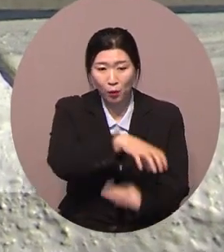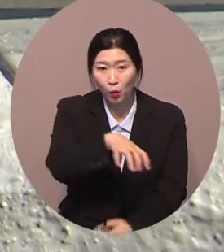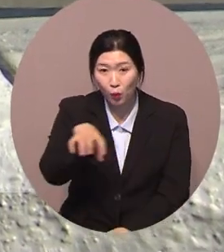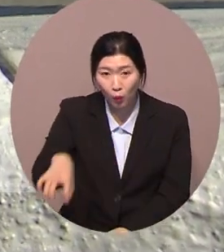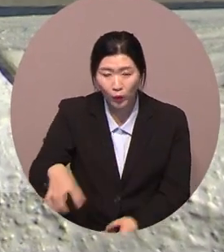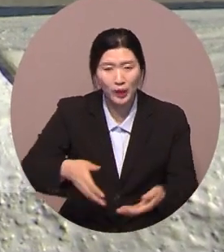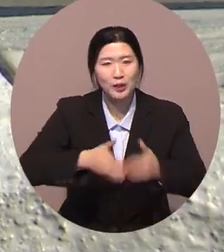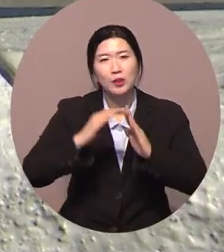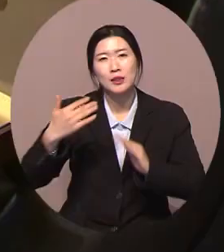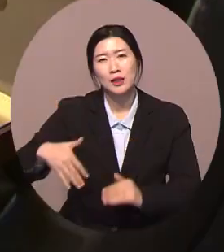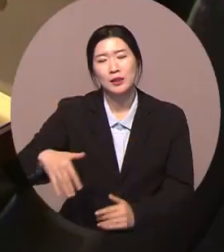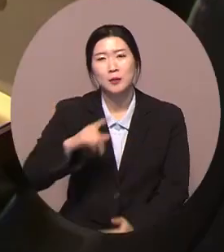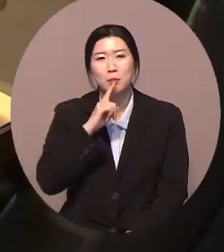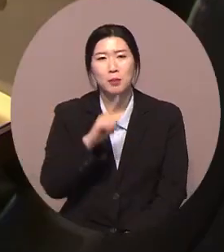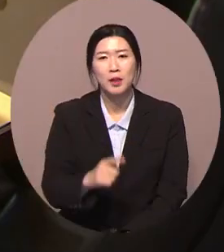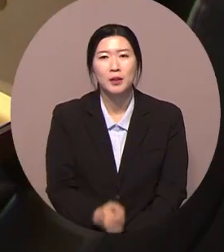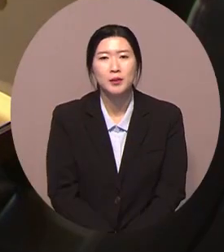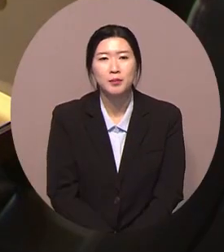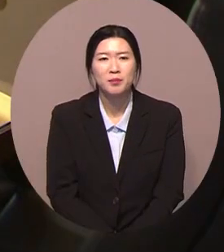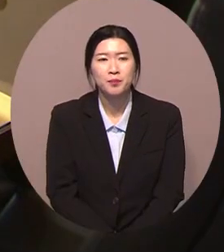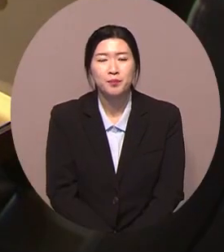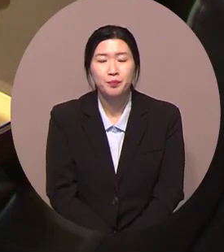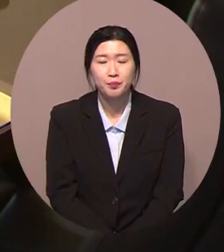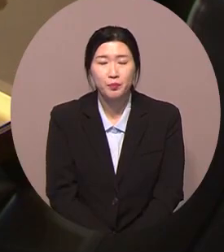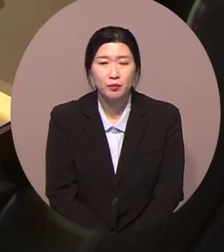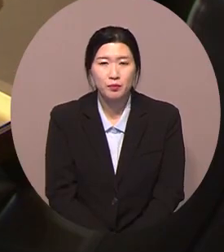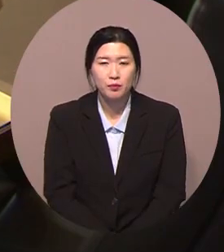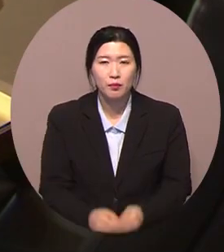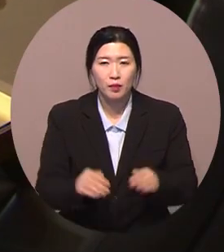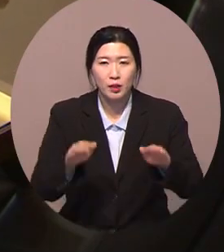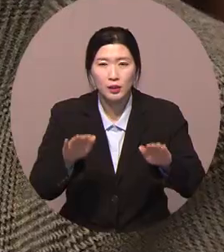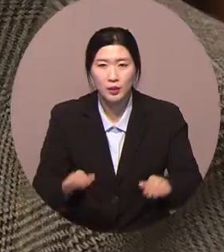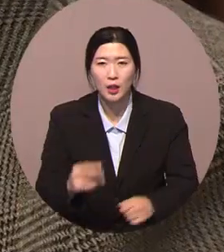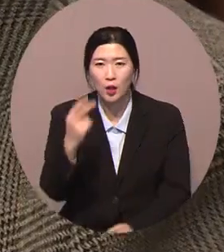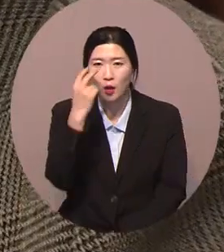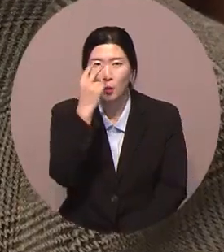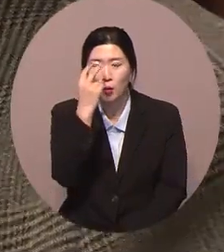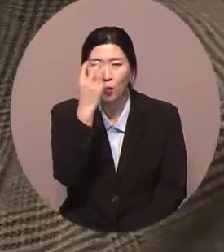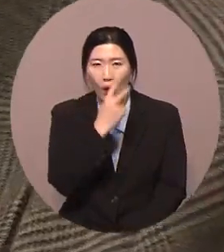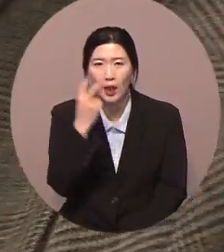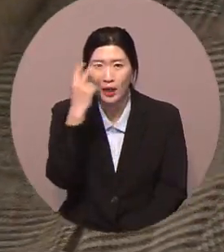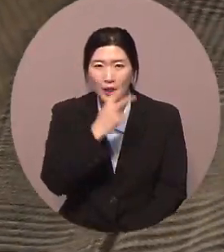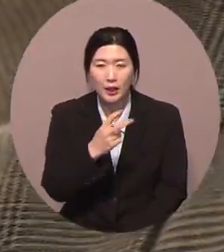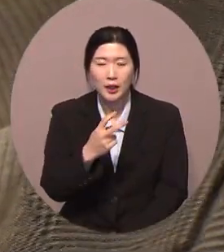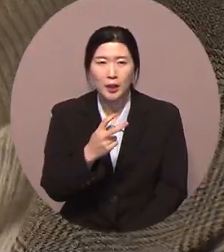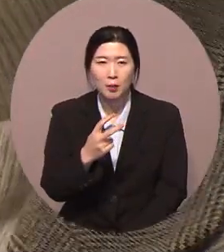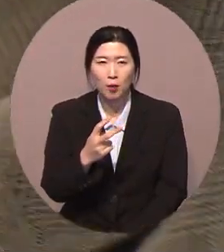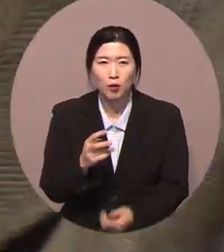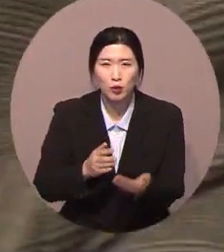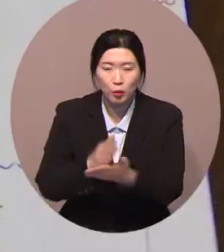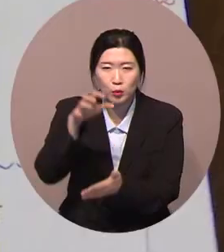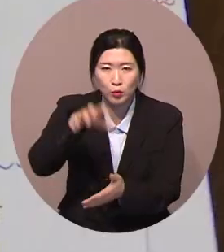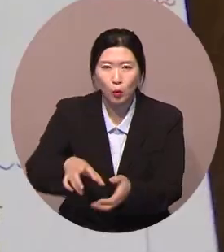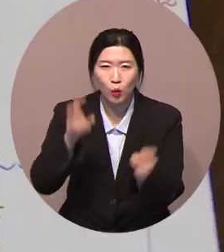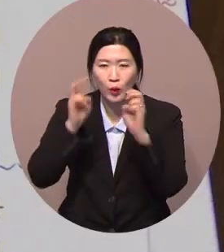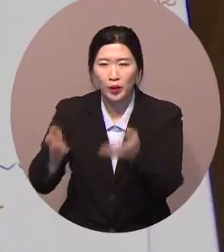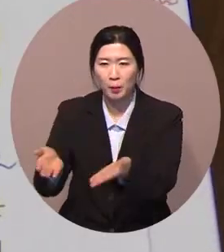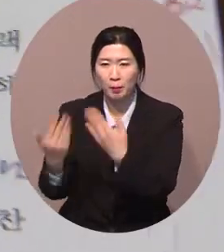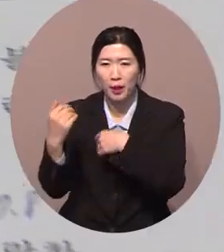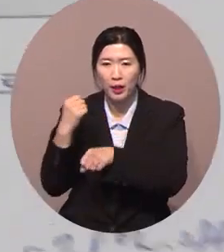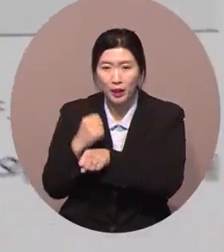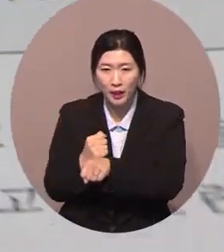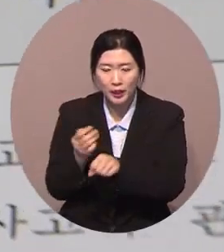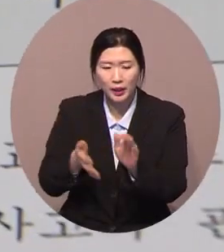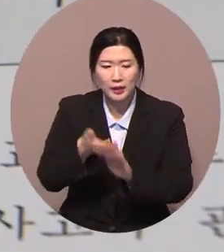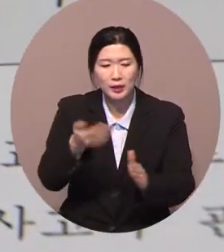아예 없었습니다. 특히 첨단 인공지능 도로관리 시스템 기업을 유치하고도 정작 도시관리에는 적극적으로